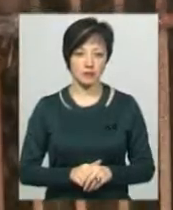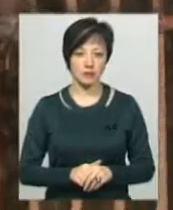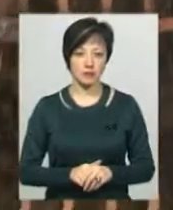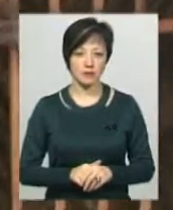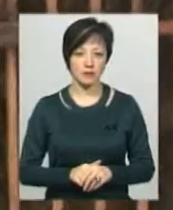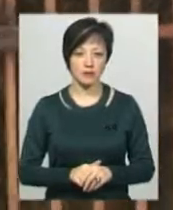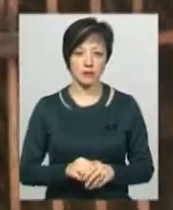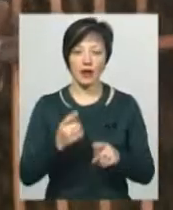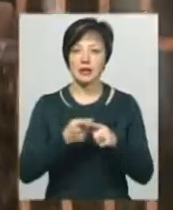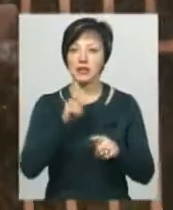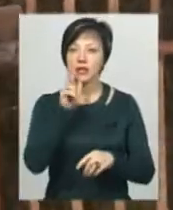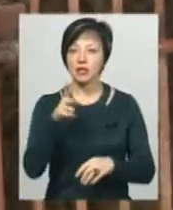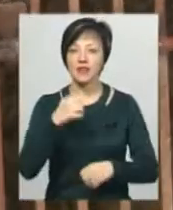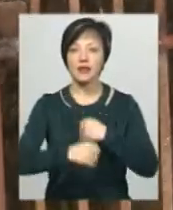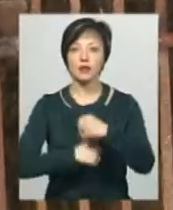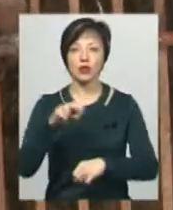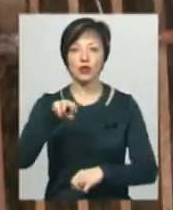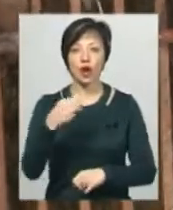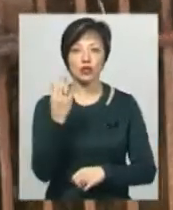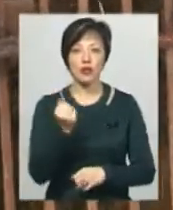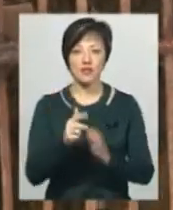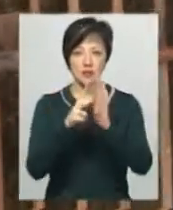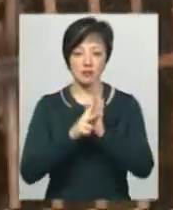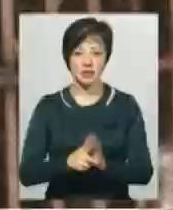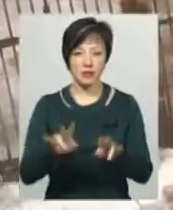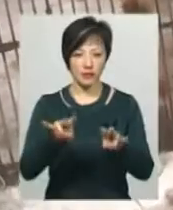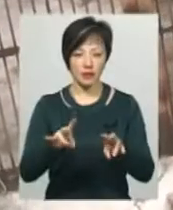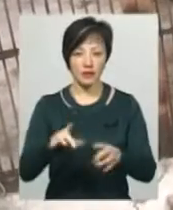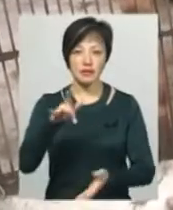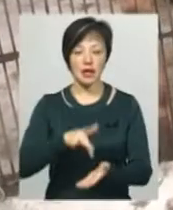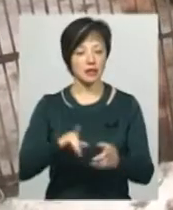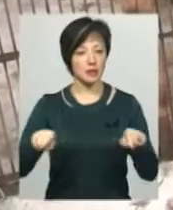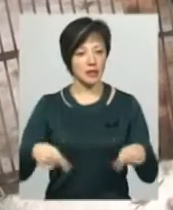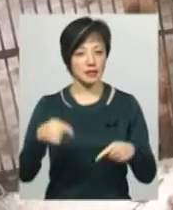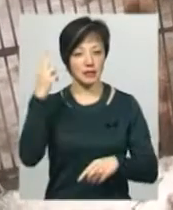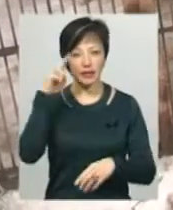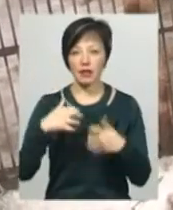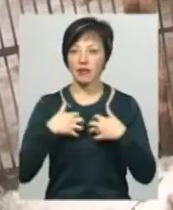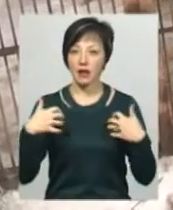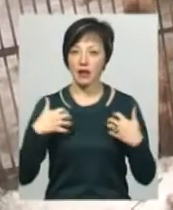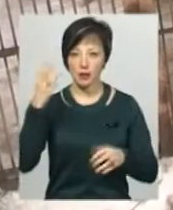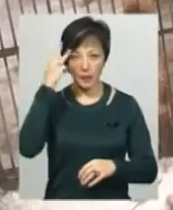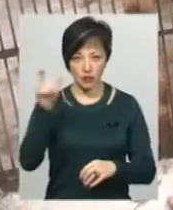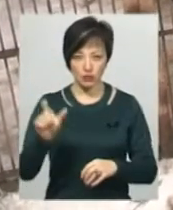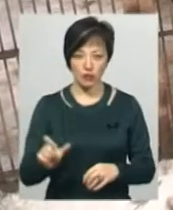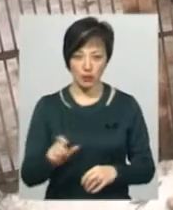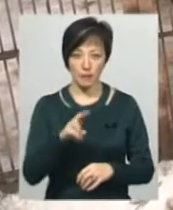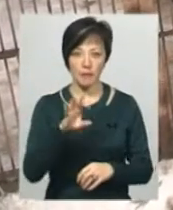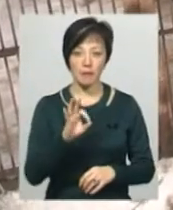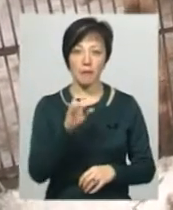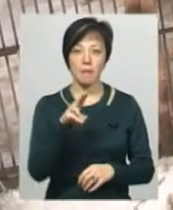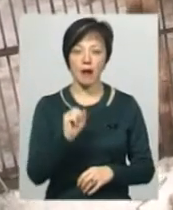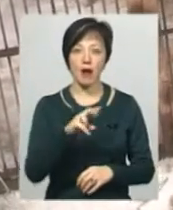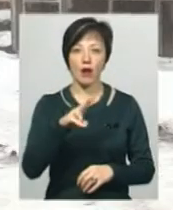А це 3-річна ведмедиця Даша. 8 місяців вона перебуває у центрі реабілітації диких тварин, який хмельничанина Сергія Пальохіна.